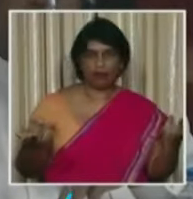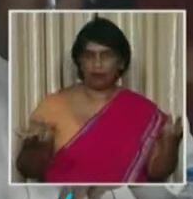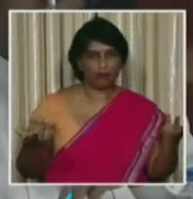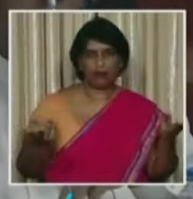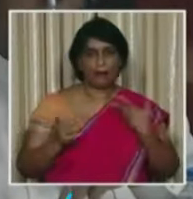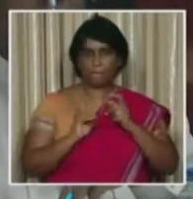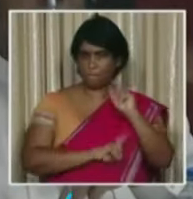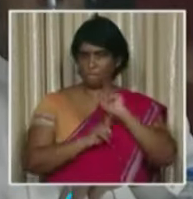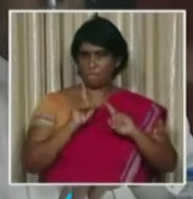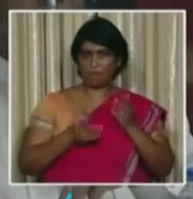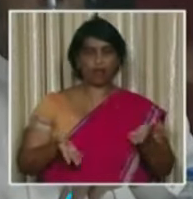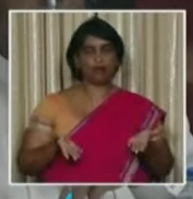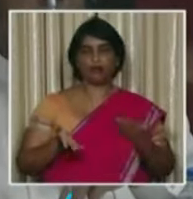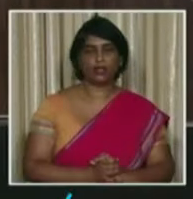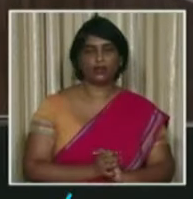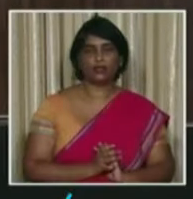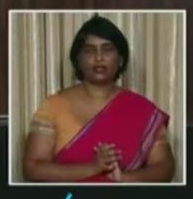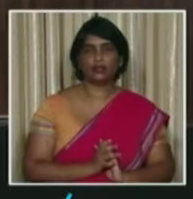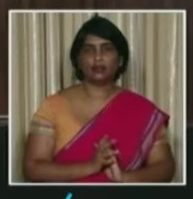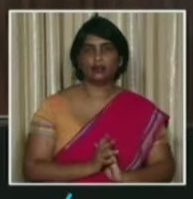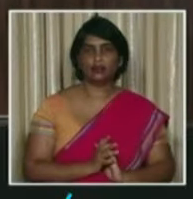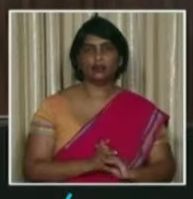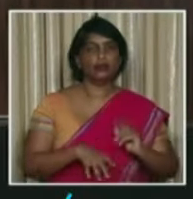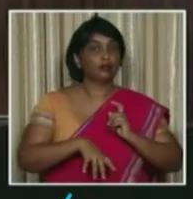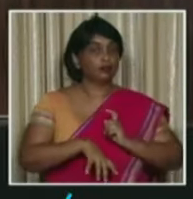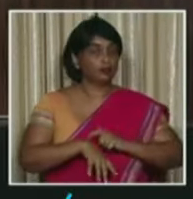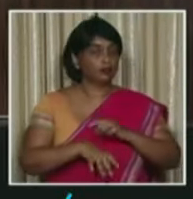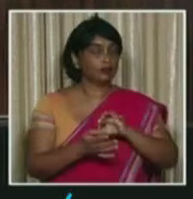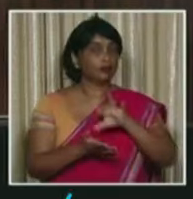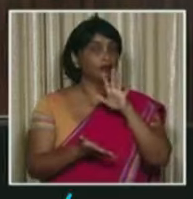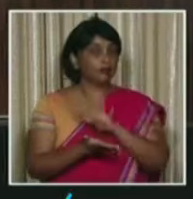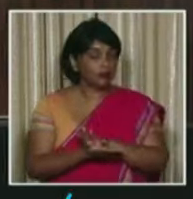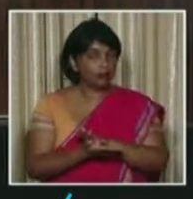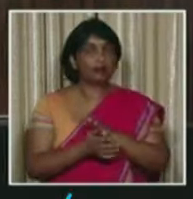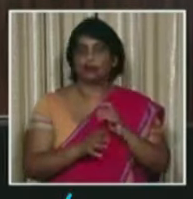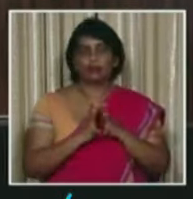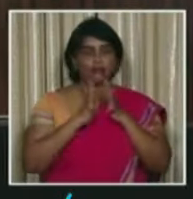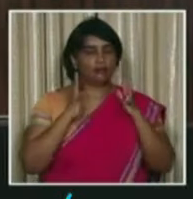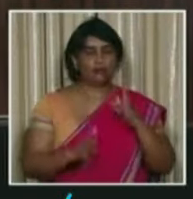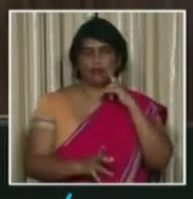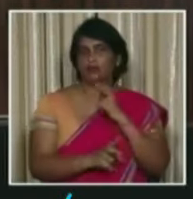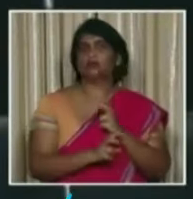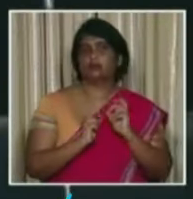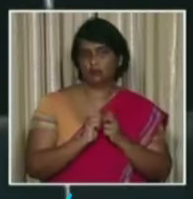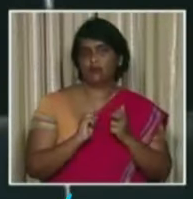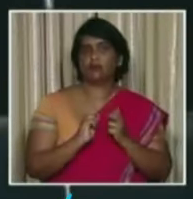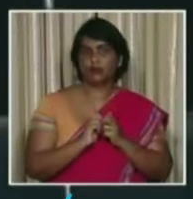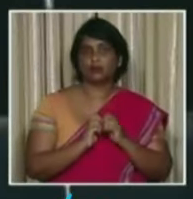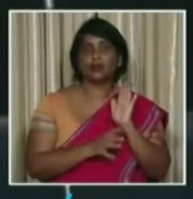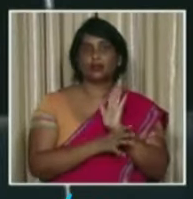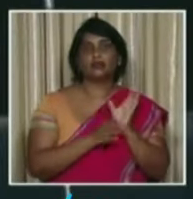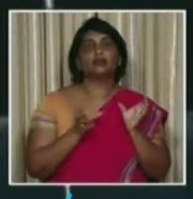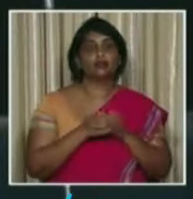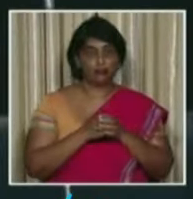make a parliament to make a Kacheria Krive. Kalasima, Vinkirime, Prasnedi, Barpatala, Pasutavet, Patulati, and Sri